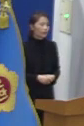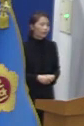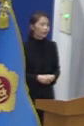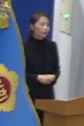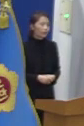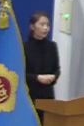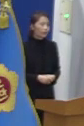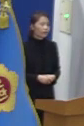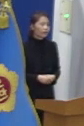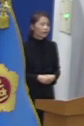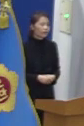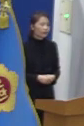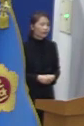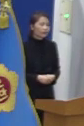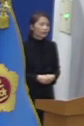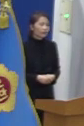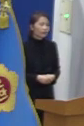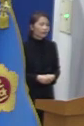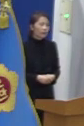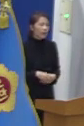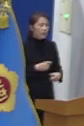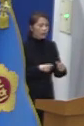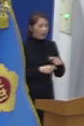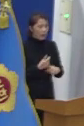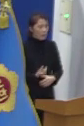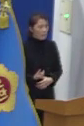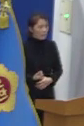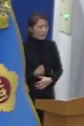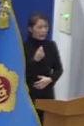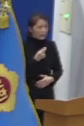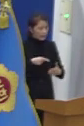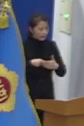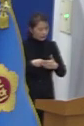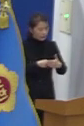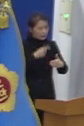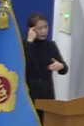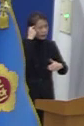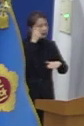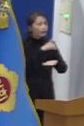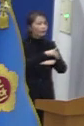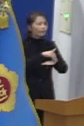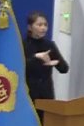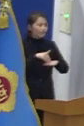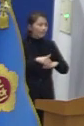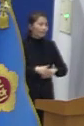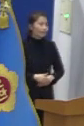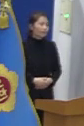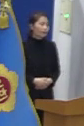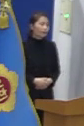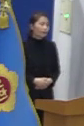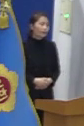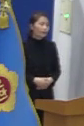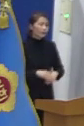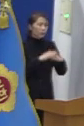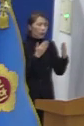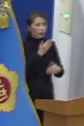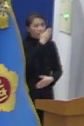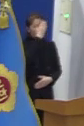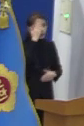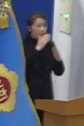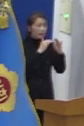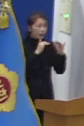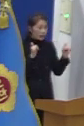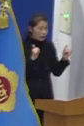더 전방위적으로 더 속도감 있게 추진하겠습니다. 모든 청년의 꿈과 도전을